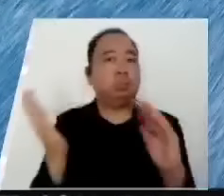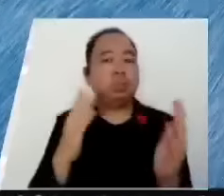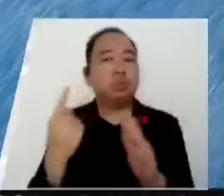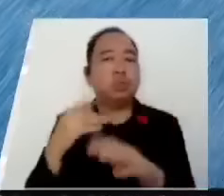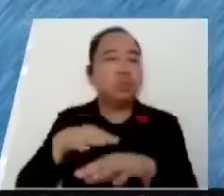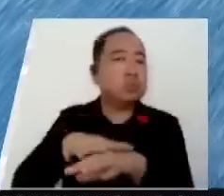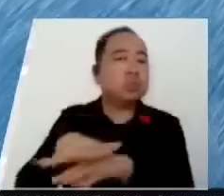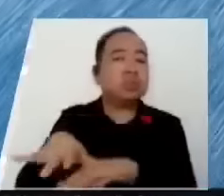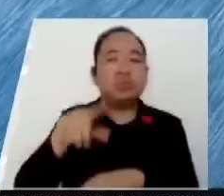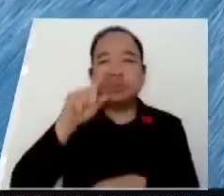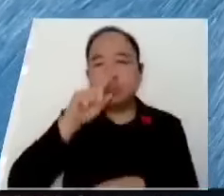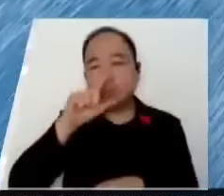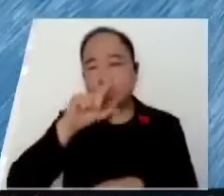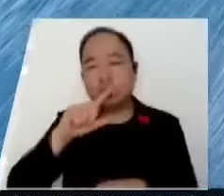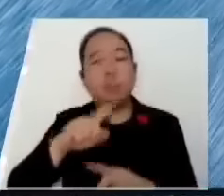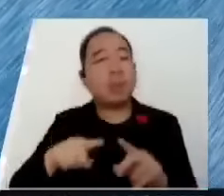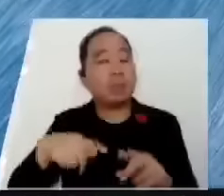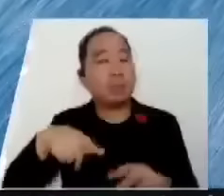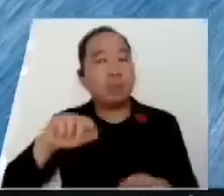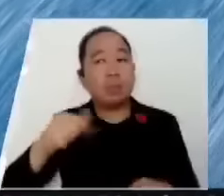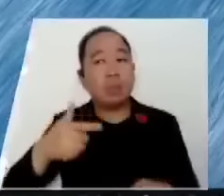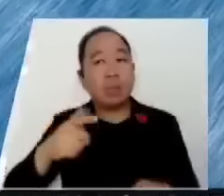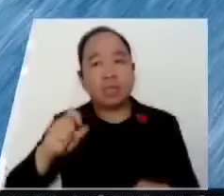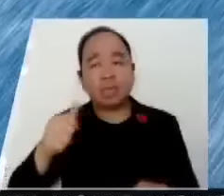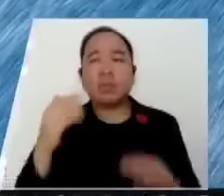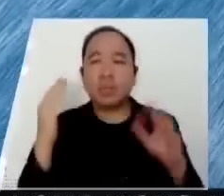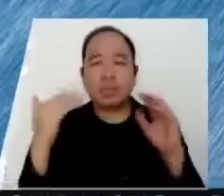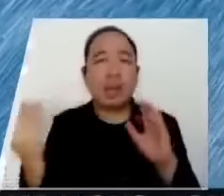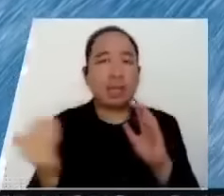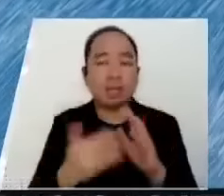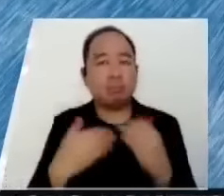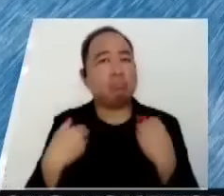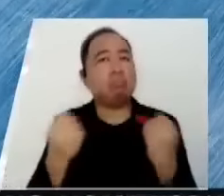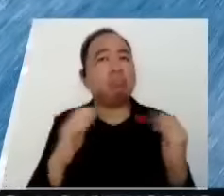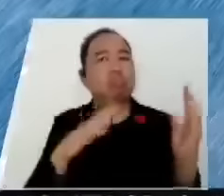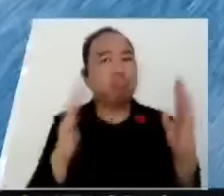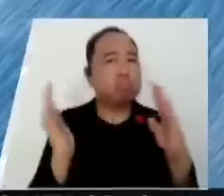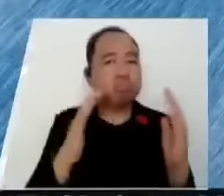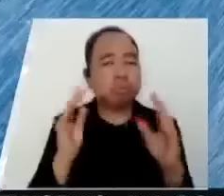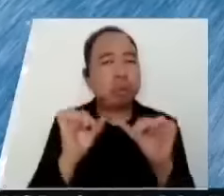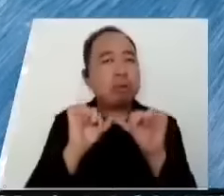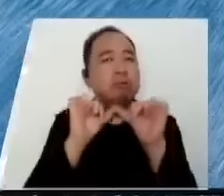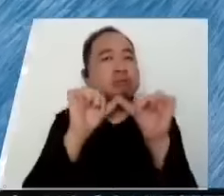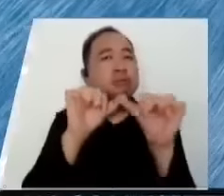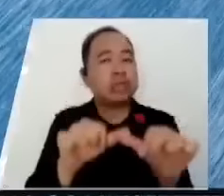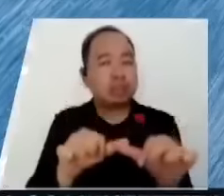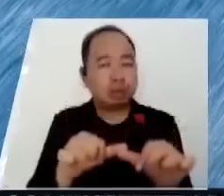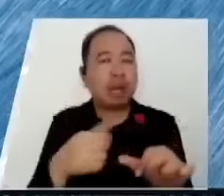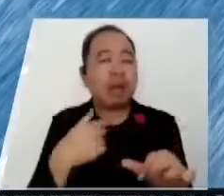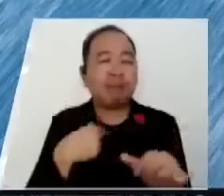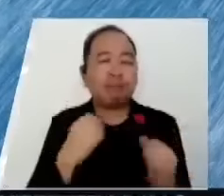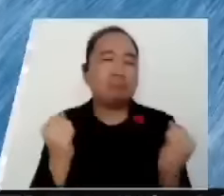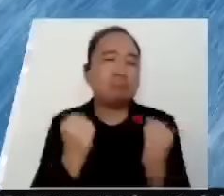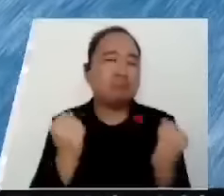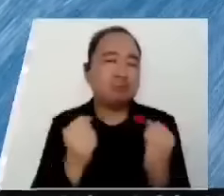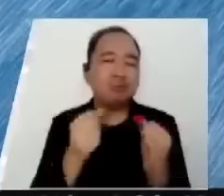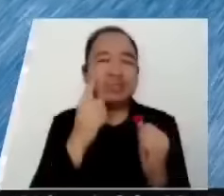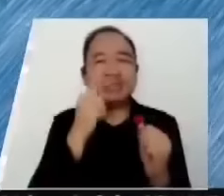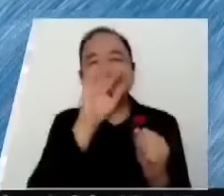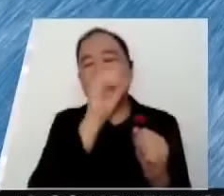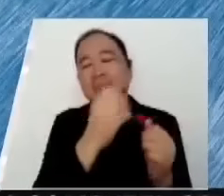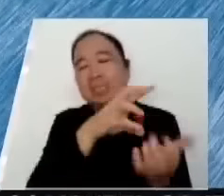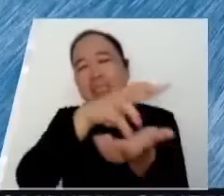Pero ayon sa PAGASA, inaasahang lalakas ulit ito sa mga susunod na araw, kaya magpapatuloy pa rin ang lamig ng panahon sa ilang lugar sa bansa, lalo po sa gabi o